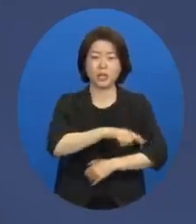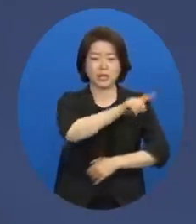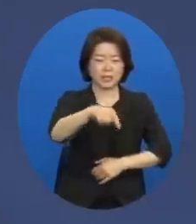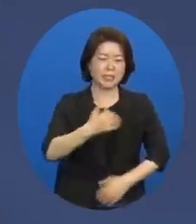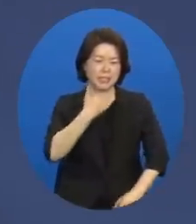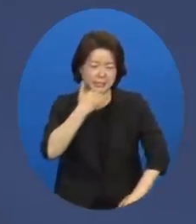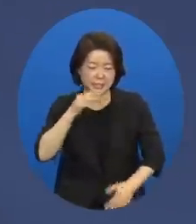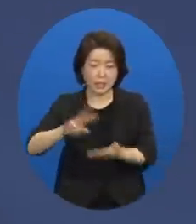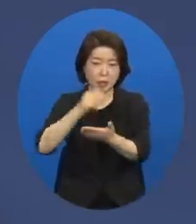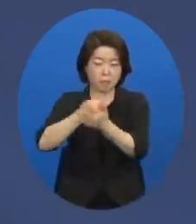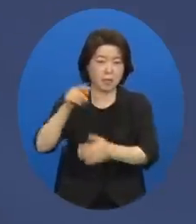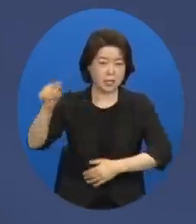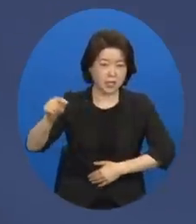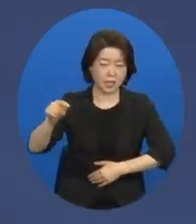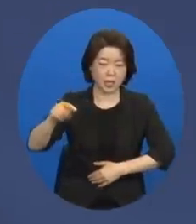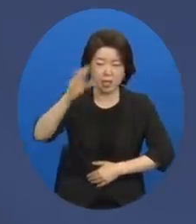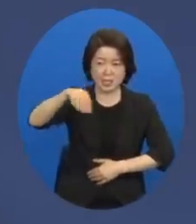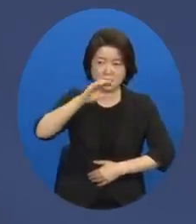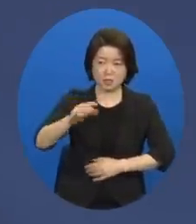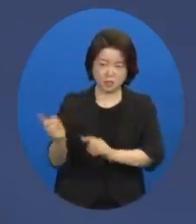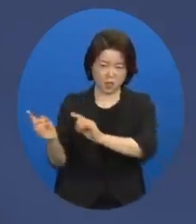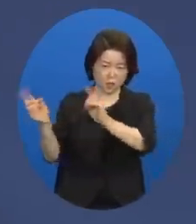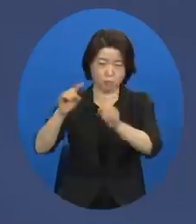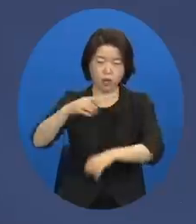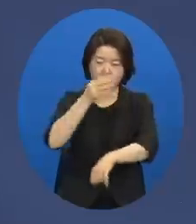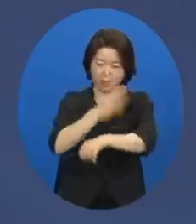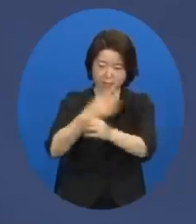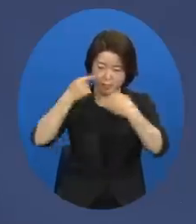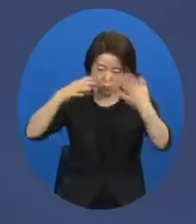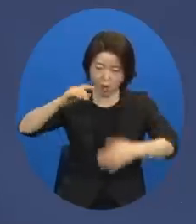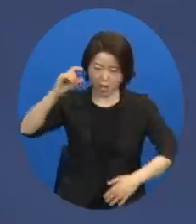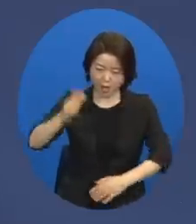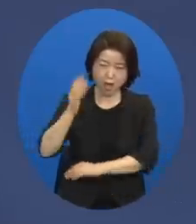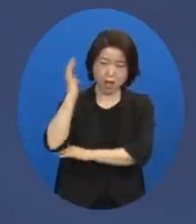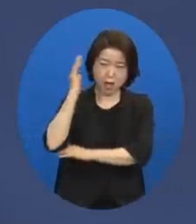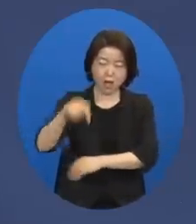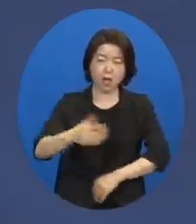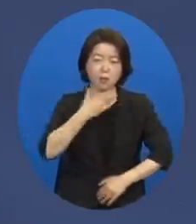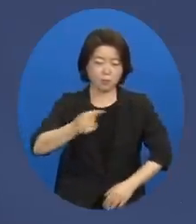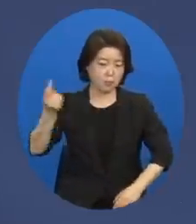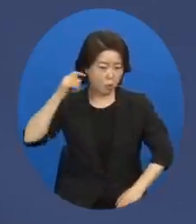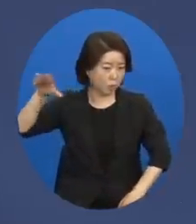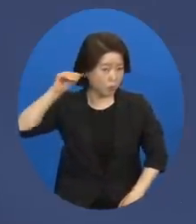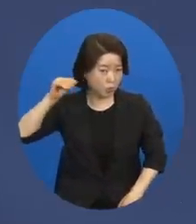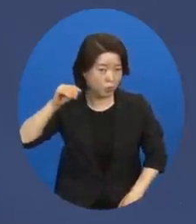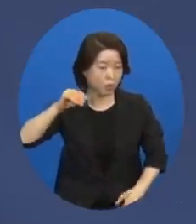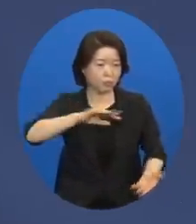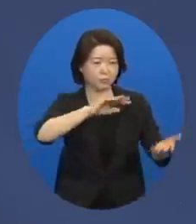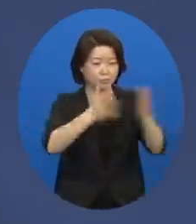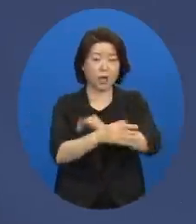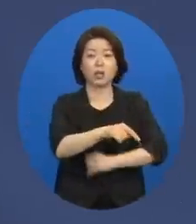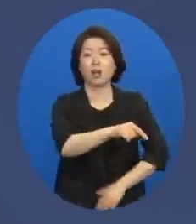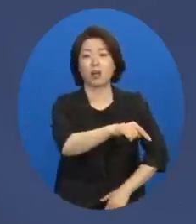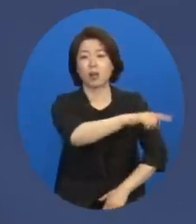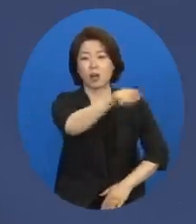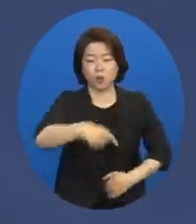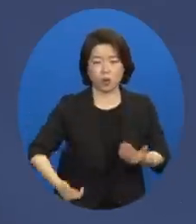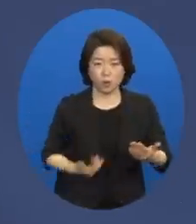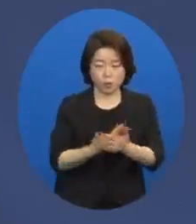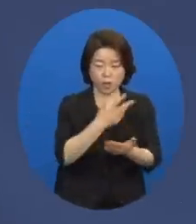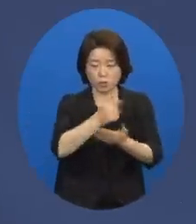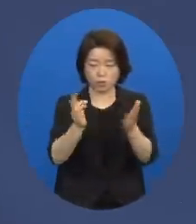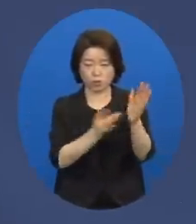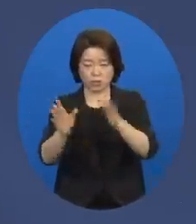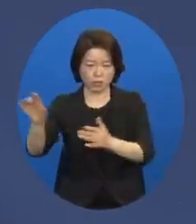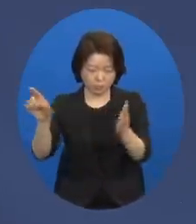기다리는 메시아라고 하는 십자가 부활의 이 단순 명확 강력한 복음을 듣고 뒤집어져서 회개하고 주 예수를